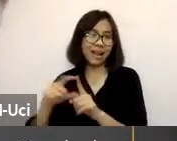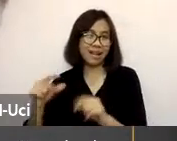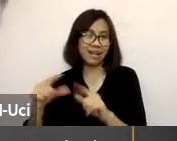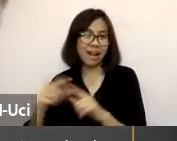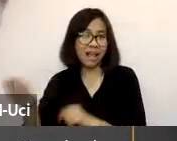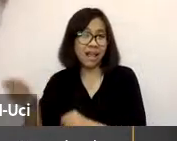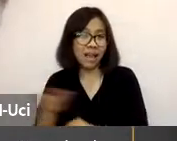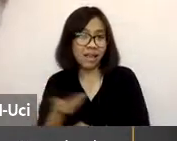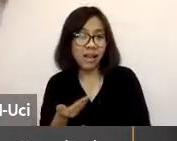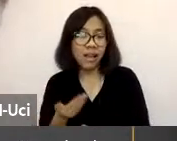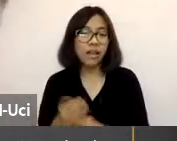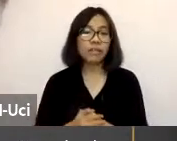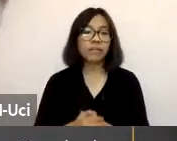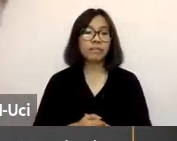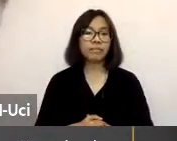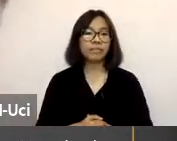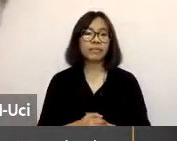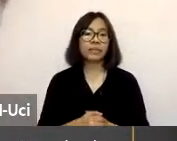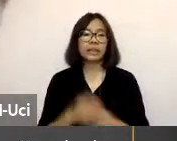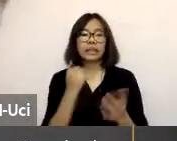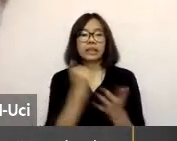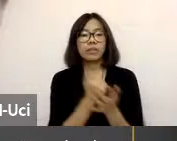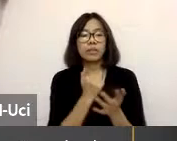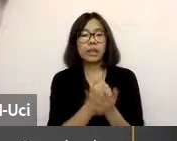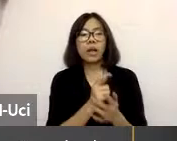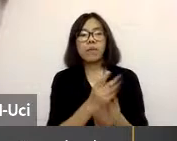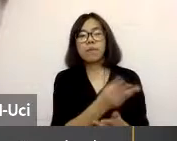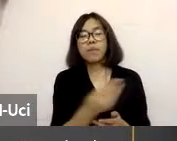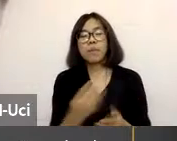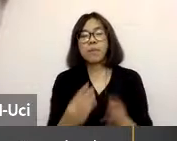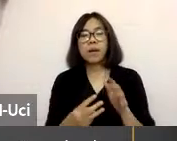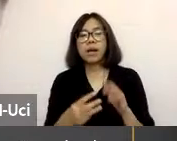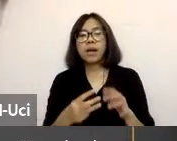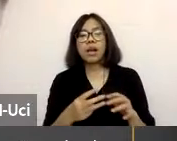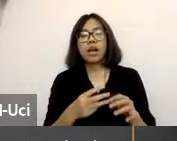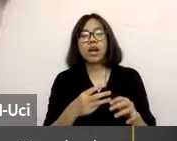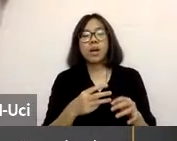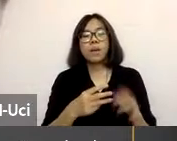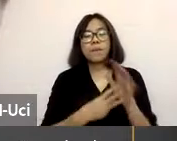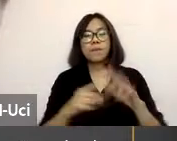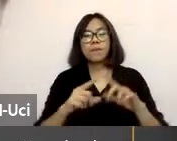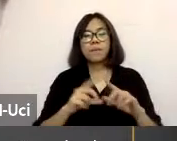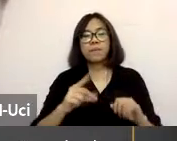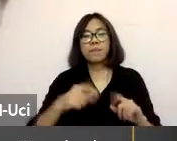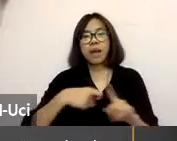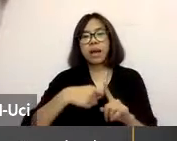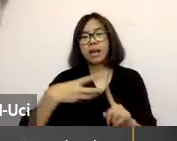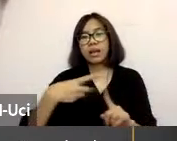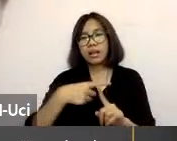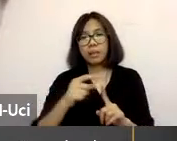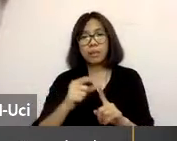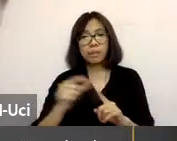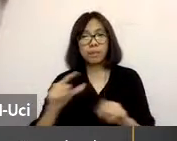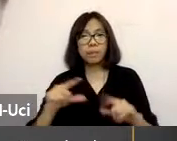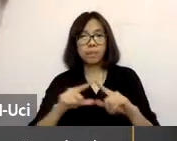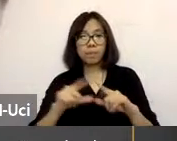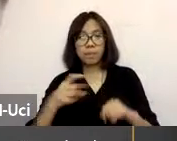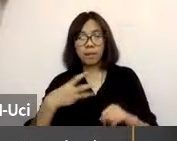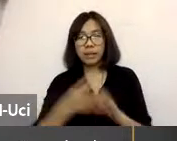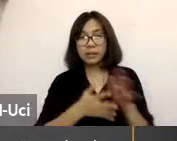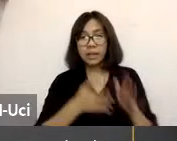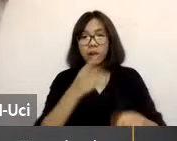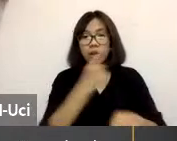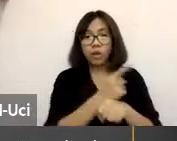sudah kalau di beberapa Maret Amazon yang sudah kabur market is Maaf sudah melakukan hal itu mereka seperti misalnya